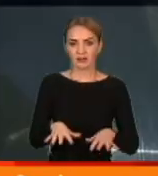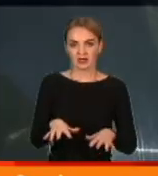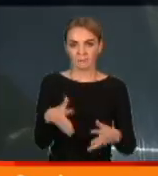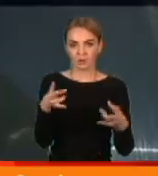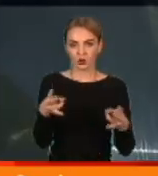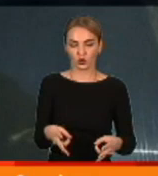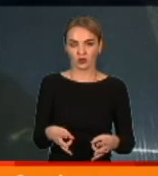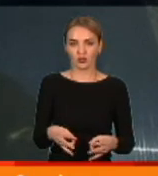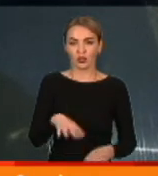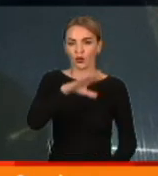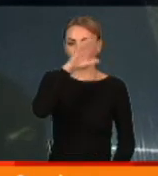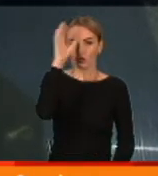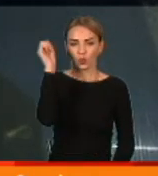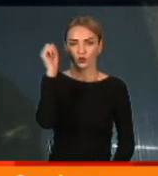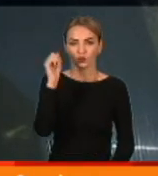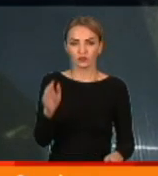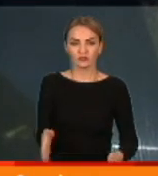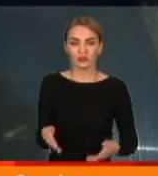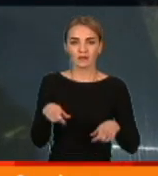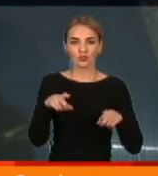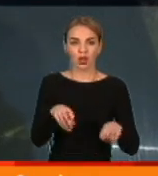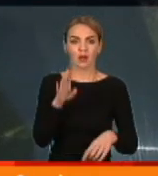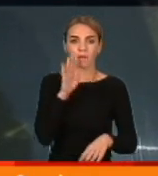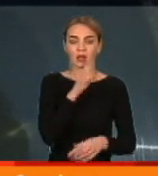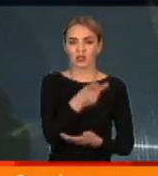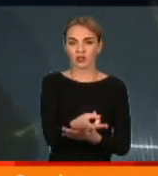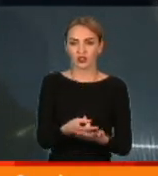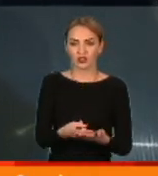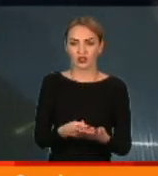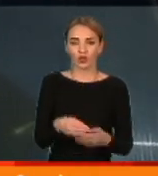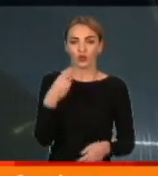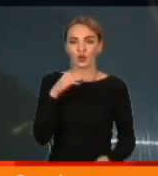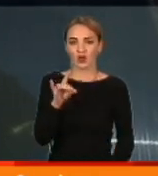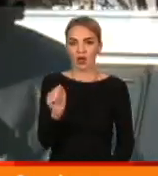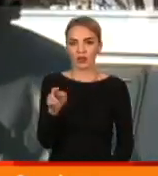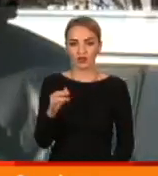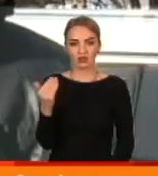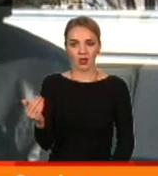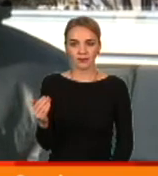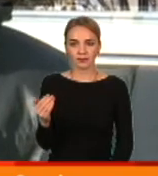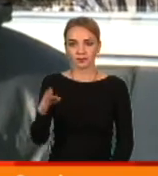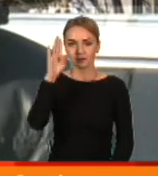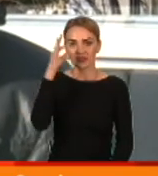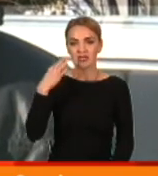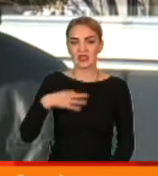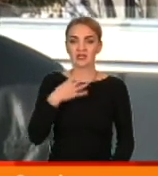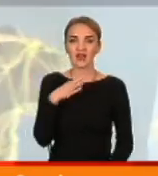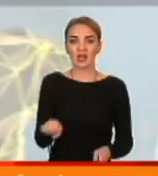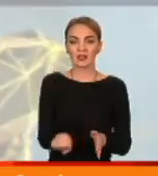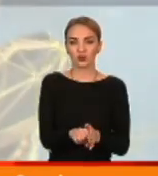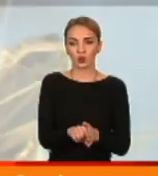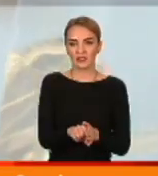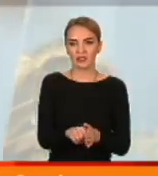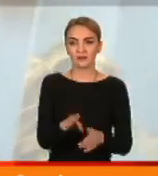пригоди. Ночі підняли, я прибіжала там. Мать лежить, тітя я там лежить. Дмитро Цинцар – син загиблої